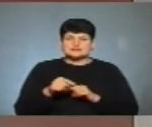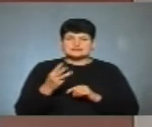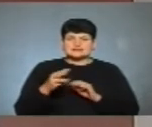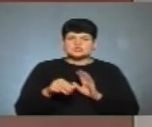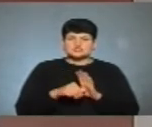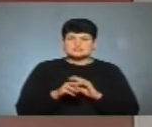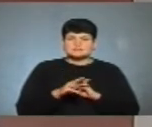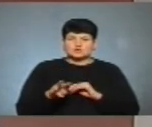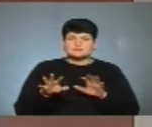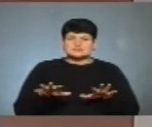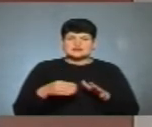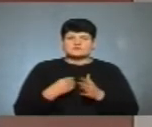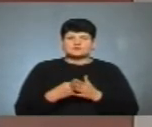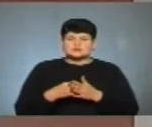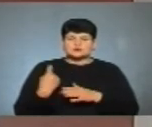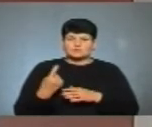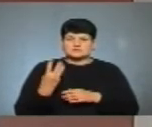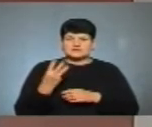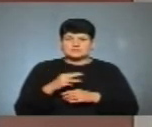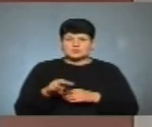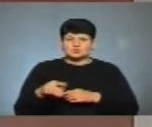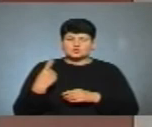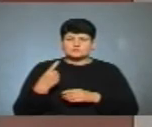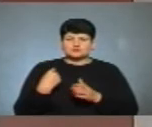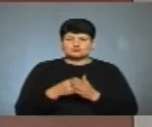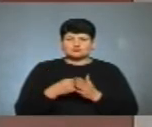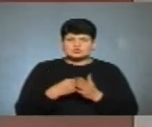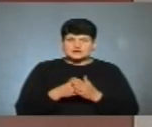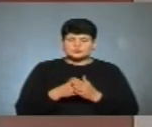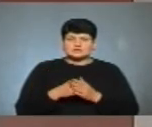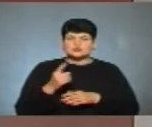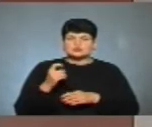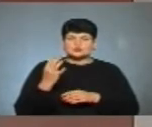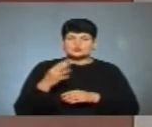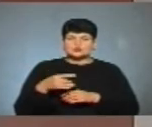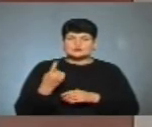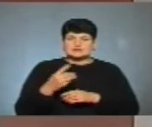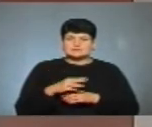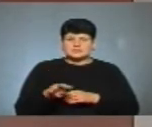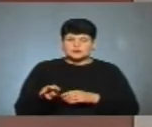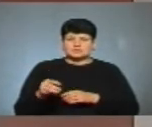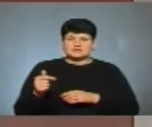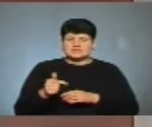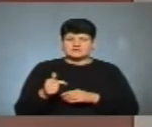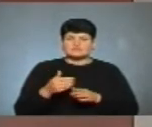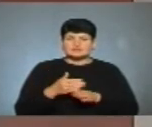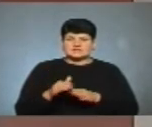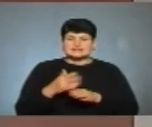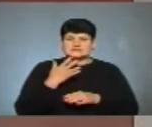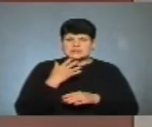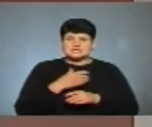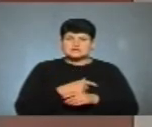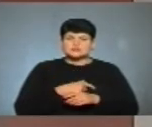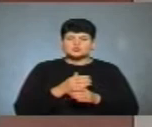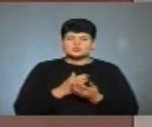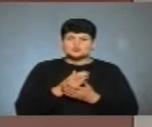36 мільйонів з місцевих бюджетів області, 3 мільйони з обласного бюджету та 141 мільйон гривень виділила Національна служба здоров'я